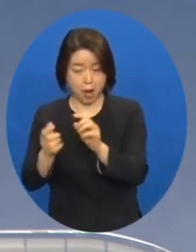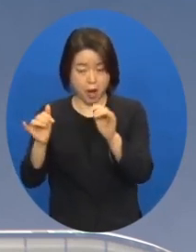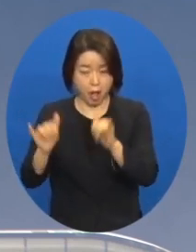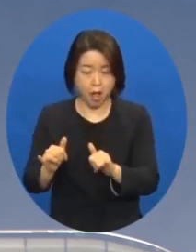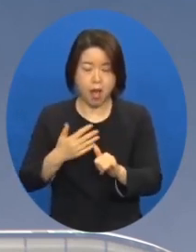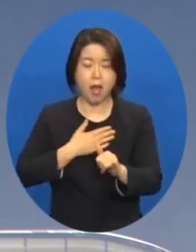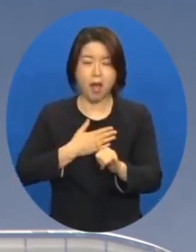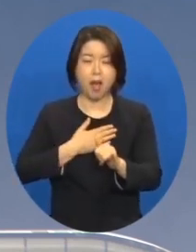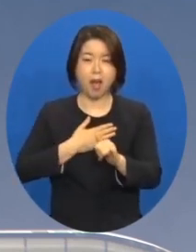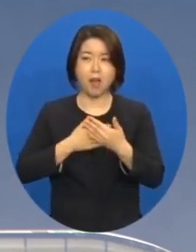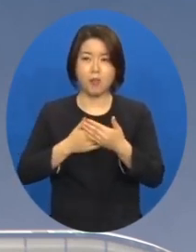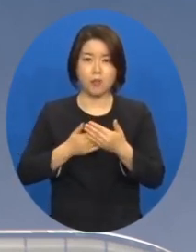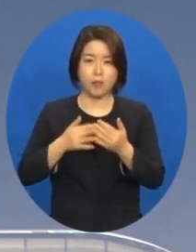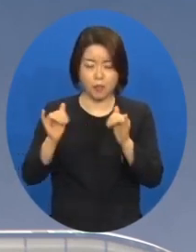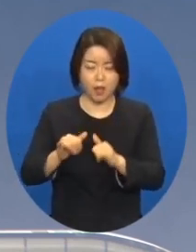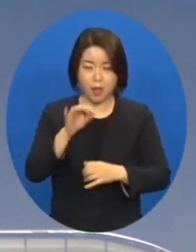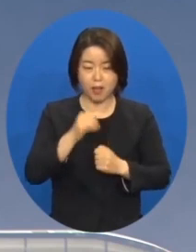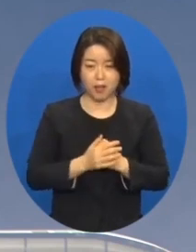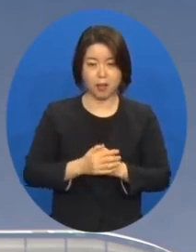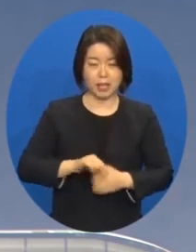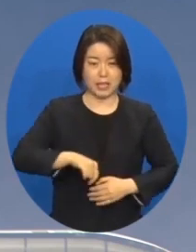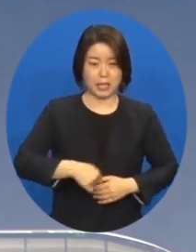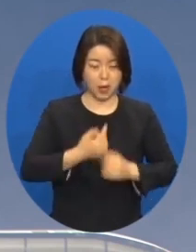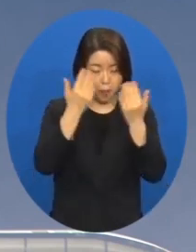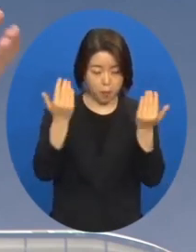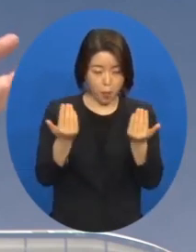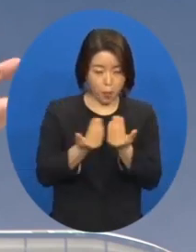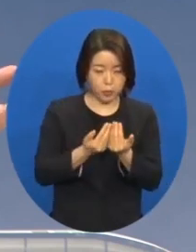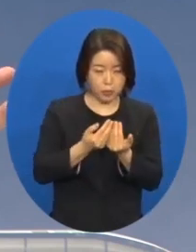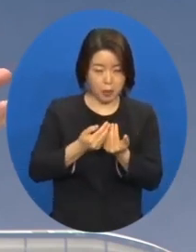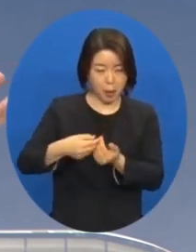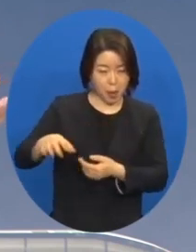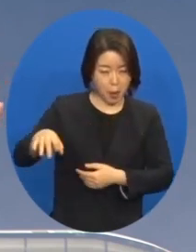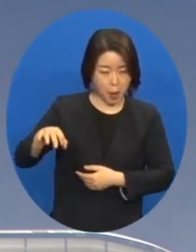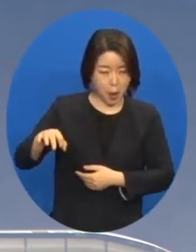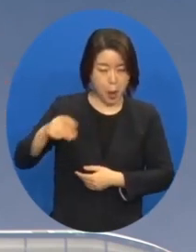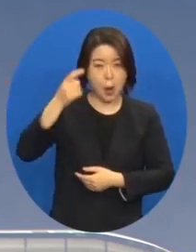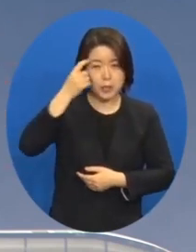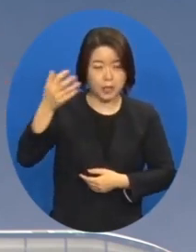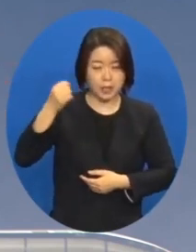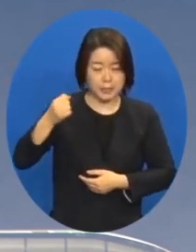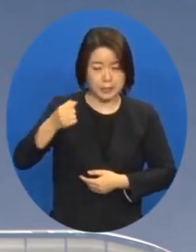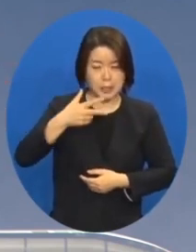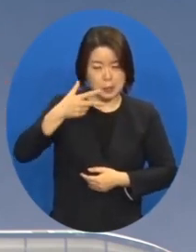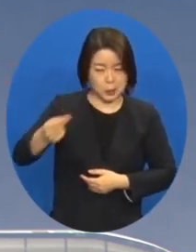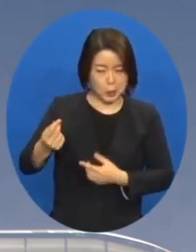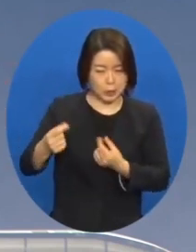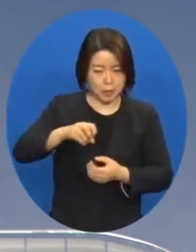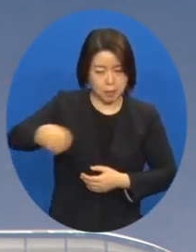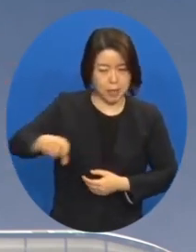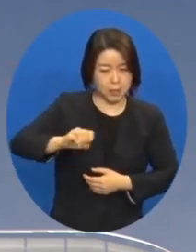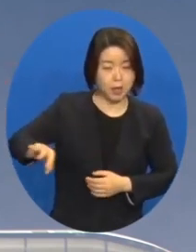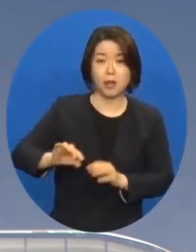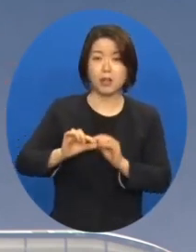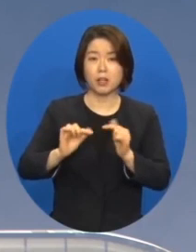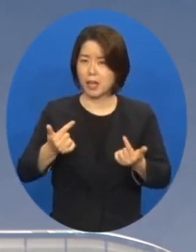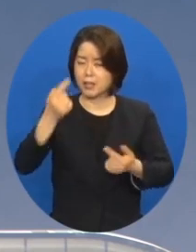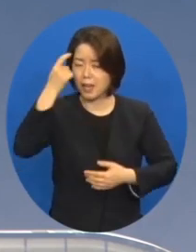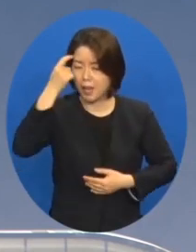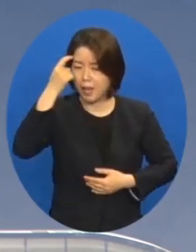잘못하다가 모든 걸 다 해로 여기고 다 배설물처럼 버릴 수밖에 없게 되는 거 아니야?